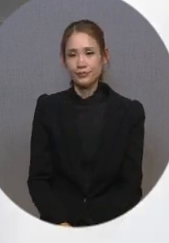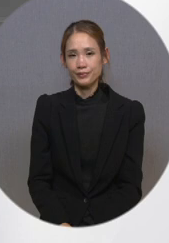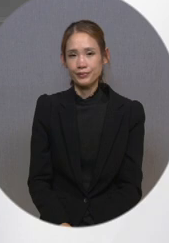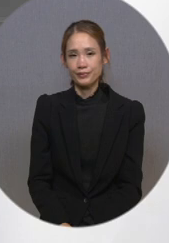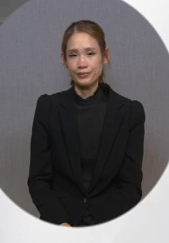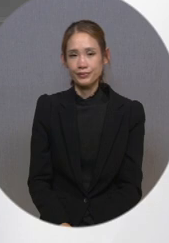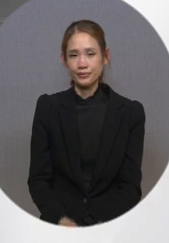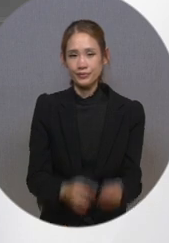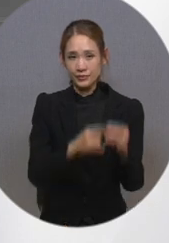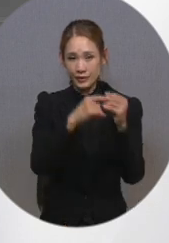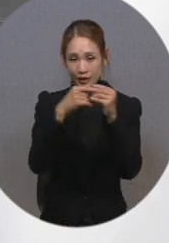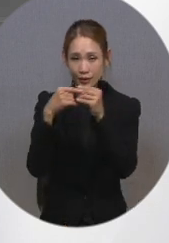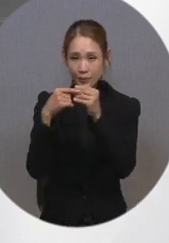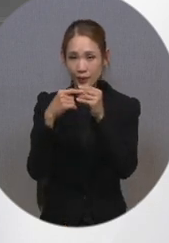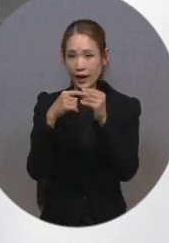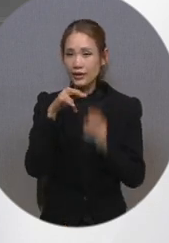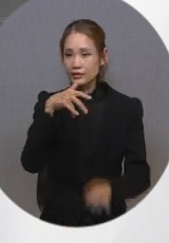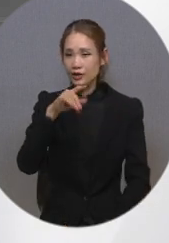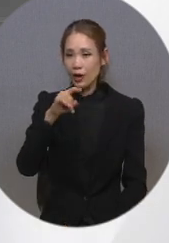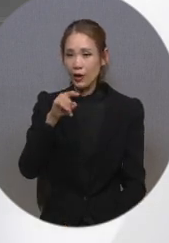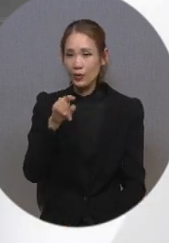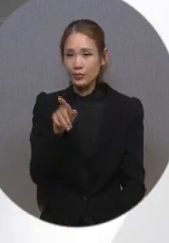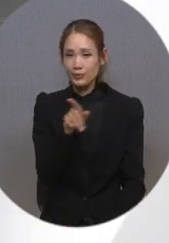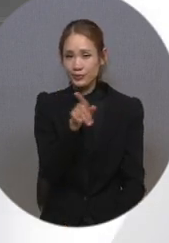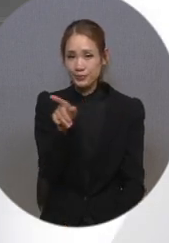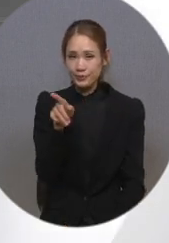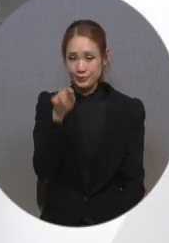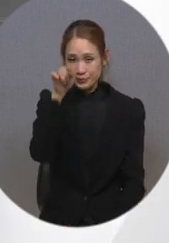자막 설정에서 방향키를 이용해